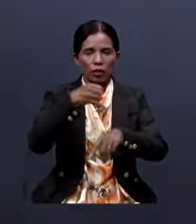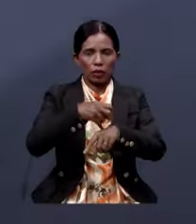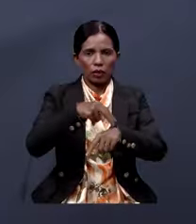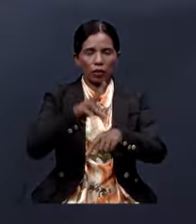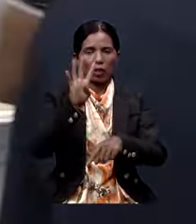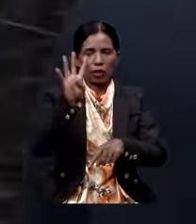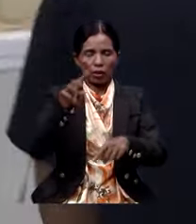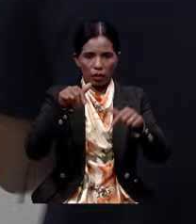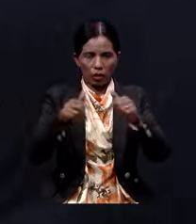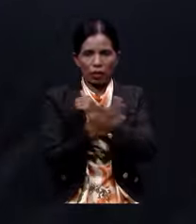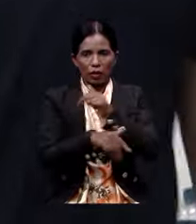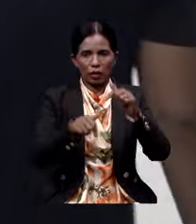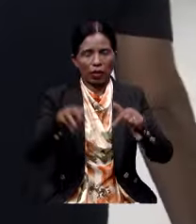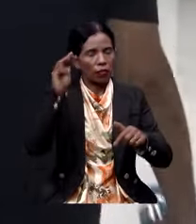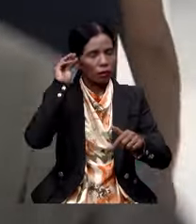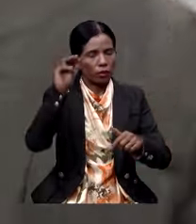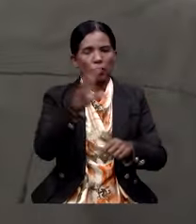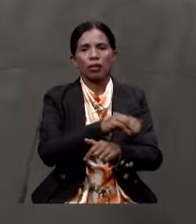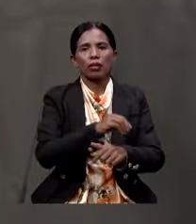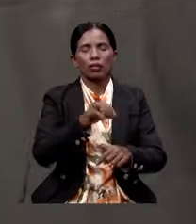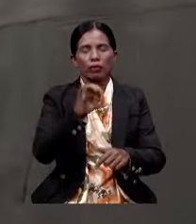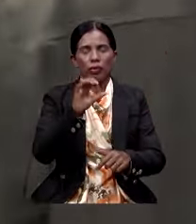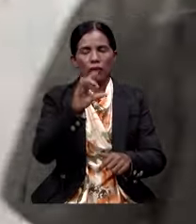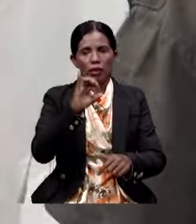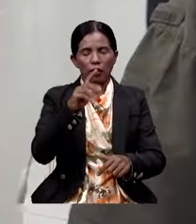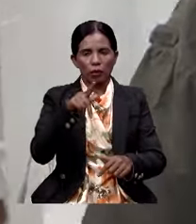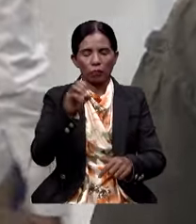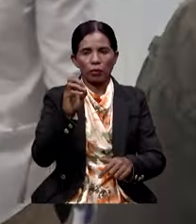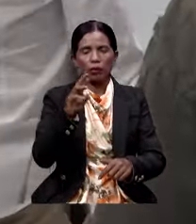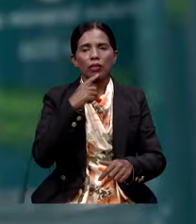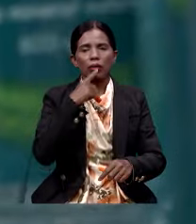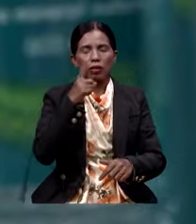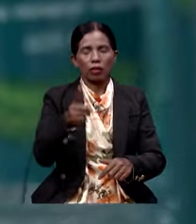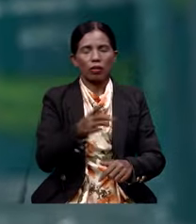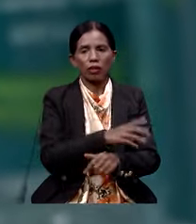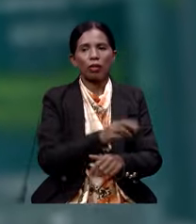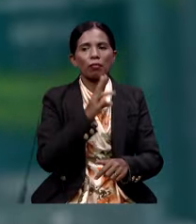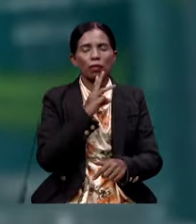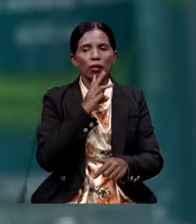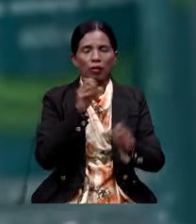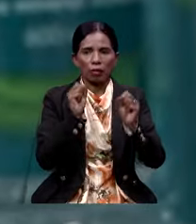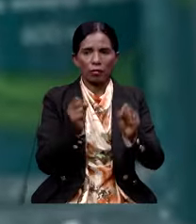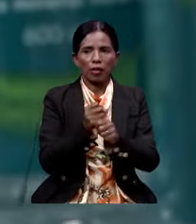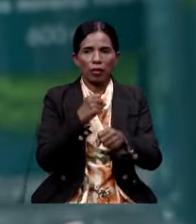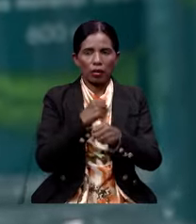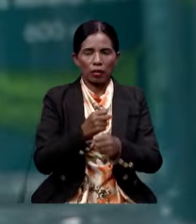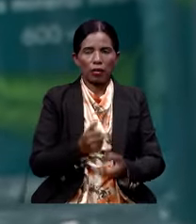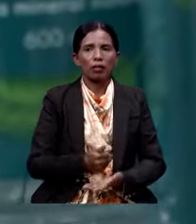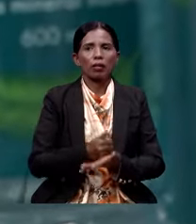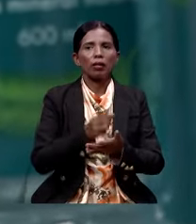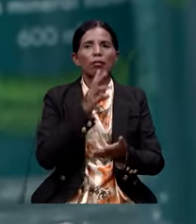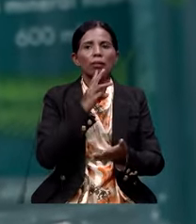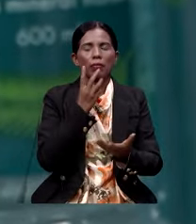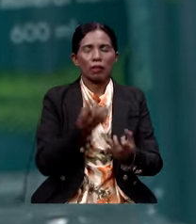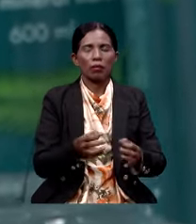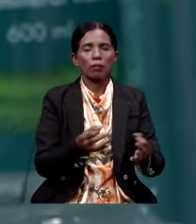ia railaran, ministro comércio e indústria Filipos Nino Pereira hateten, o produção B ne bele halo ona substituição ba be